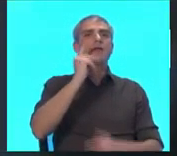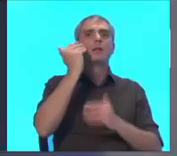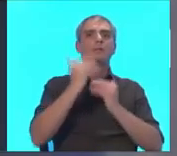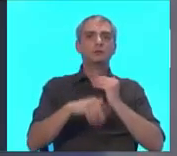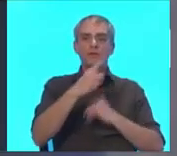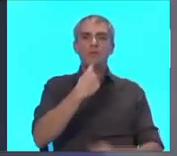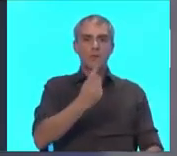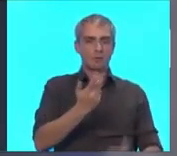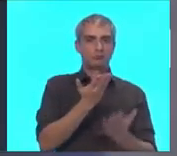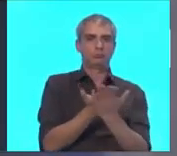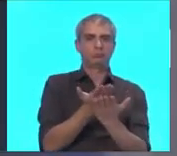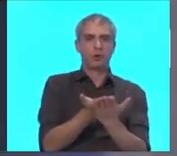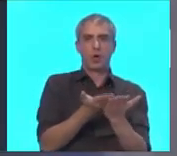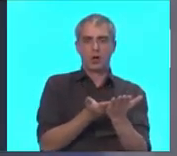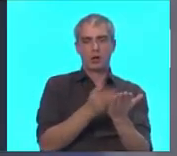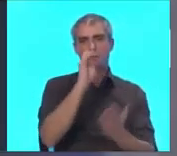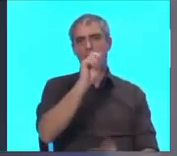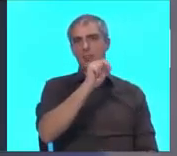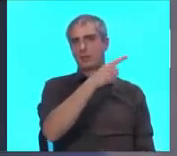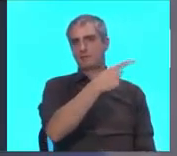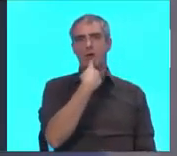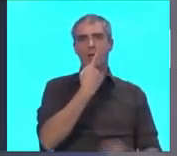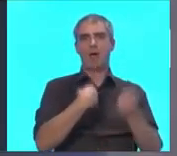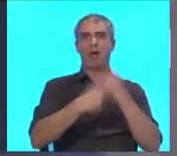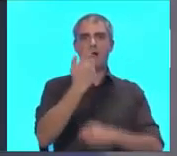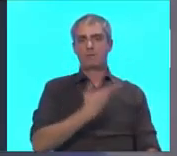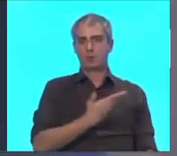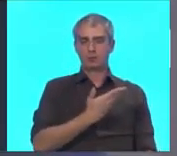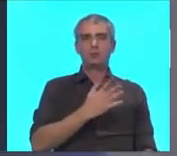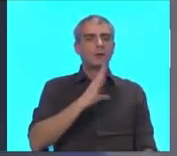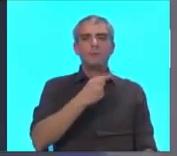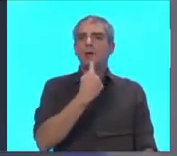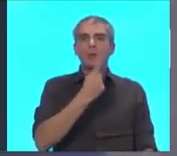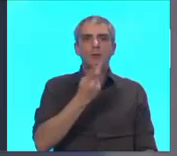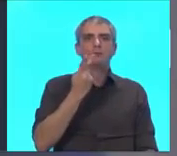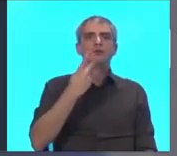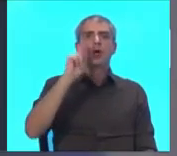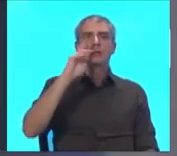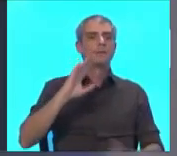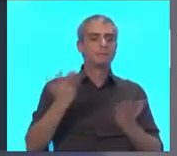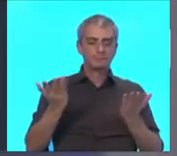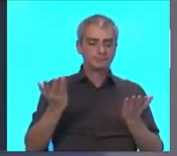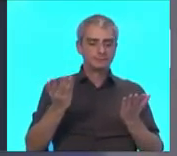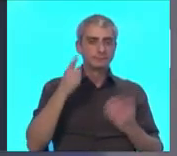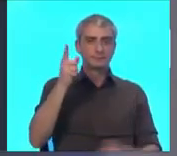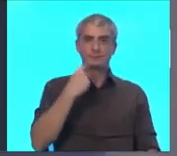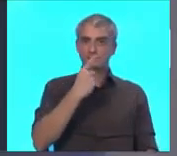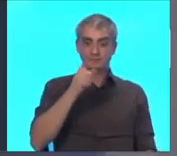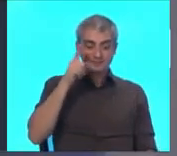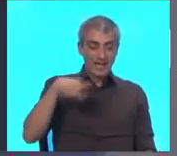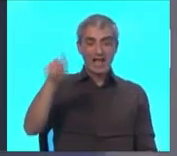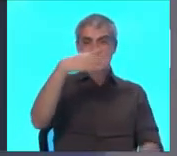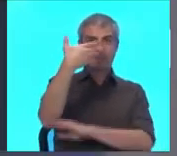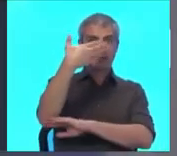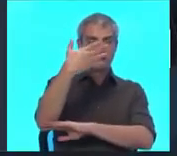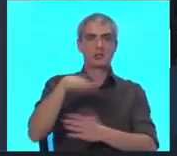הנה ההוכחה, מני נפתלי כאמור, אומר ההפך. מה הטיעון שהם אומרים שהוא הרבה מעבר לפרוצדורלי? הם אומרים, אתם המדינה, היועץ